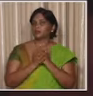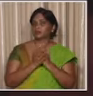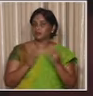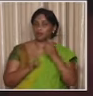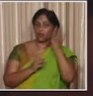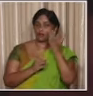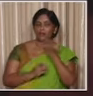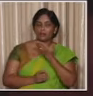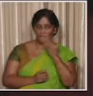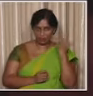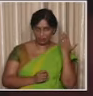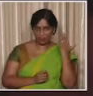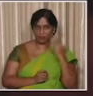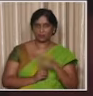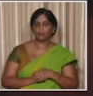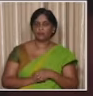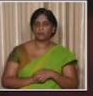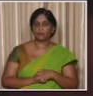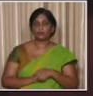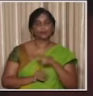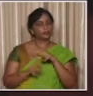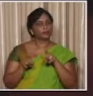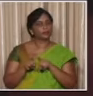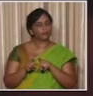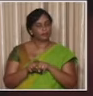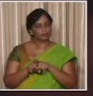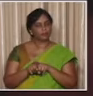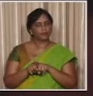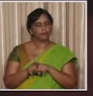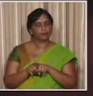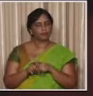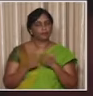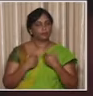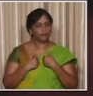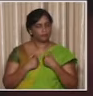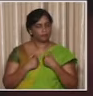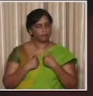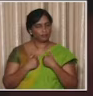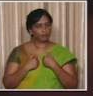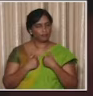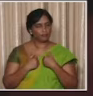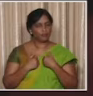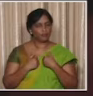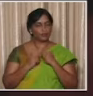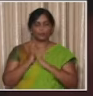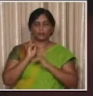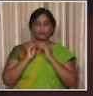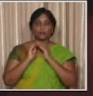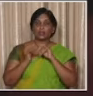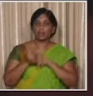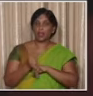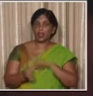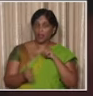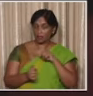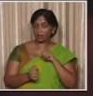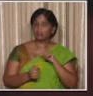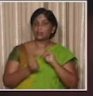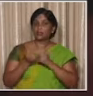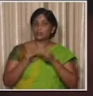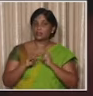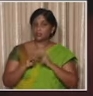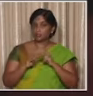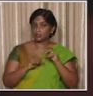හොයාගන්නට පුළුවන්. ඒ වගේම අපේ අමාත්‍යාංශ ලේකම්තුමා සහ ඒ කාර්ය